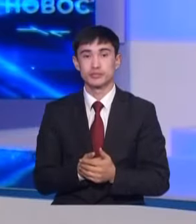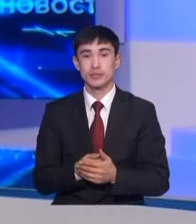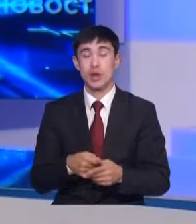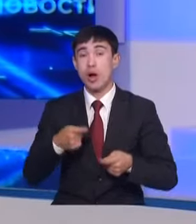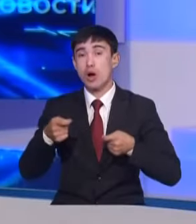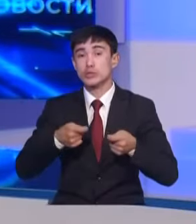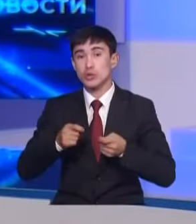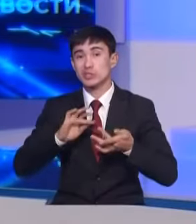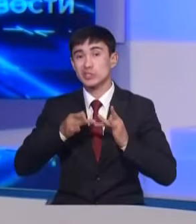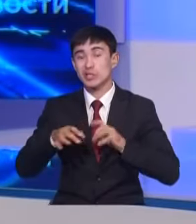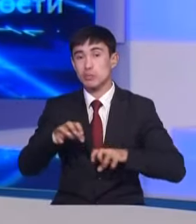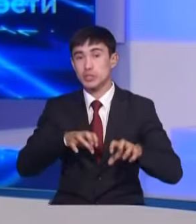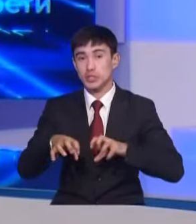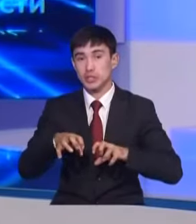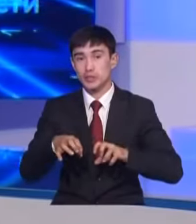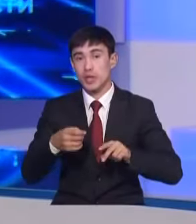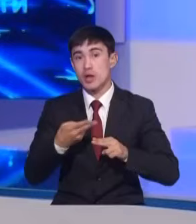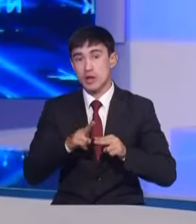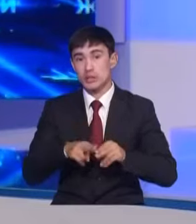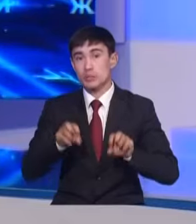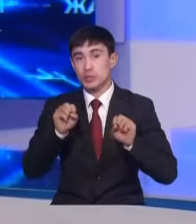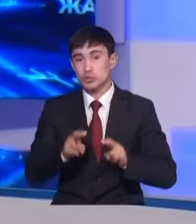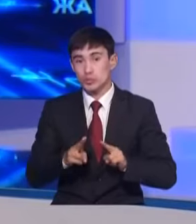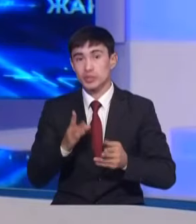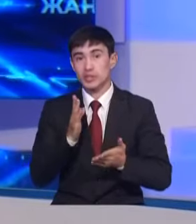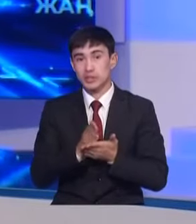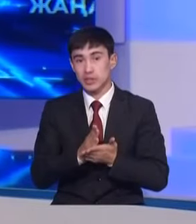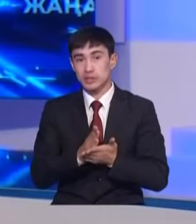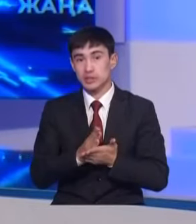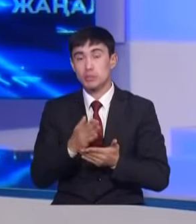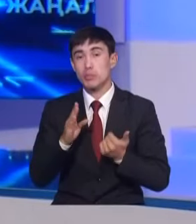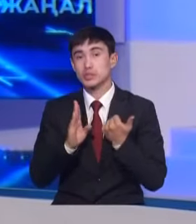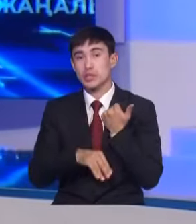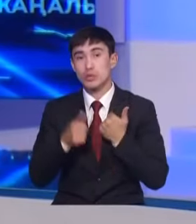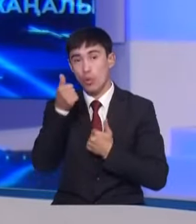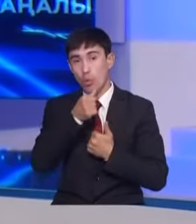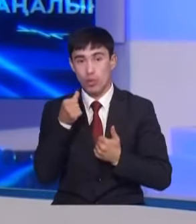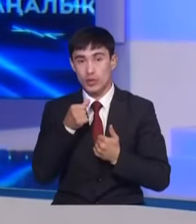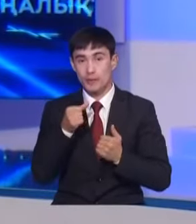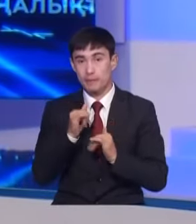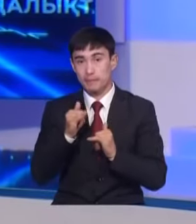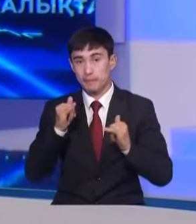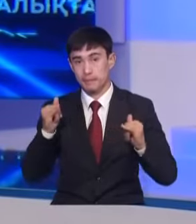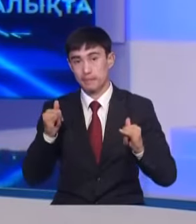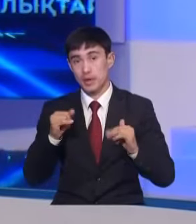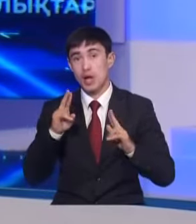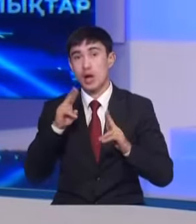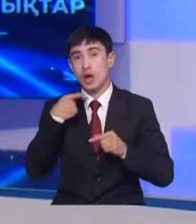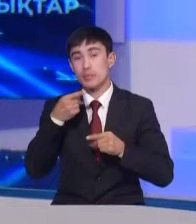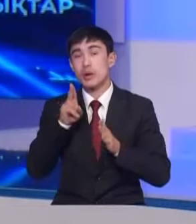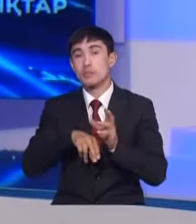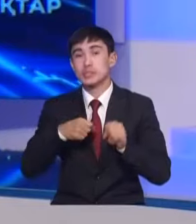Осторожно интернет-мошенники именно этот вид преступной деятельности в последние годы набирает обороты как